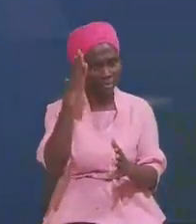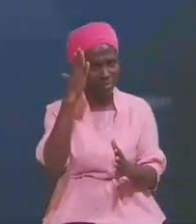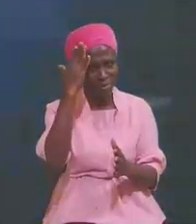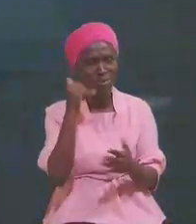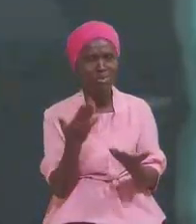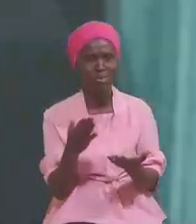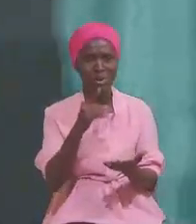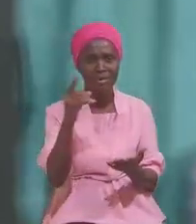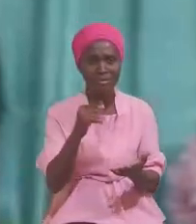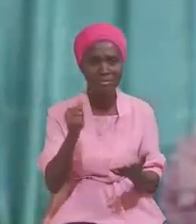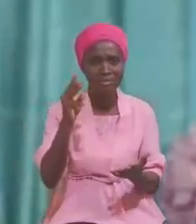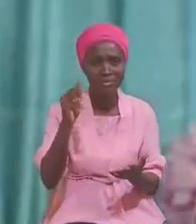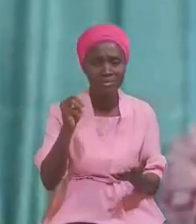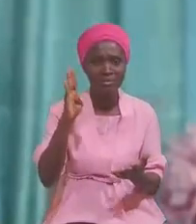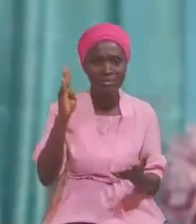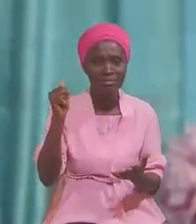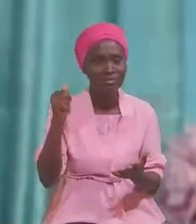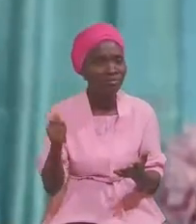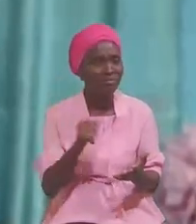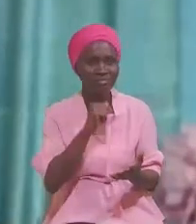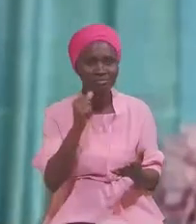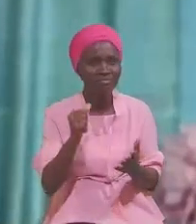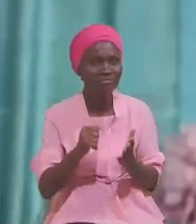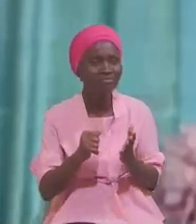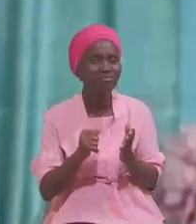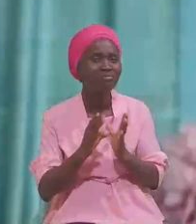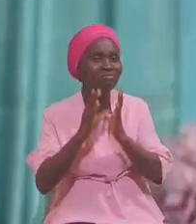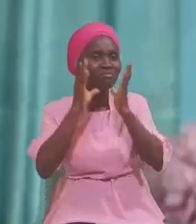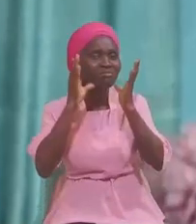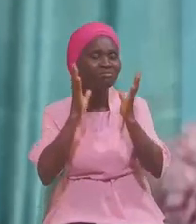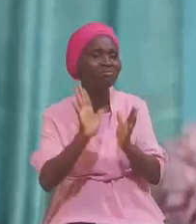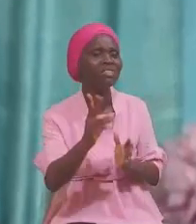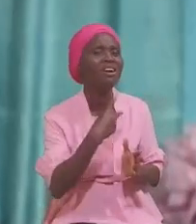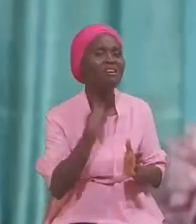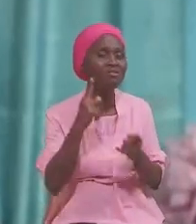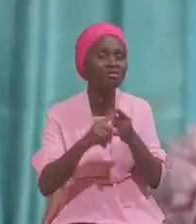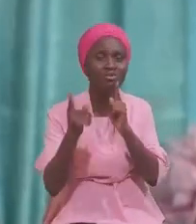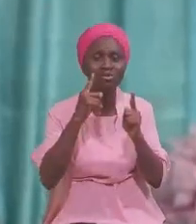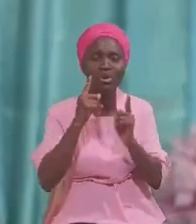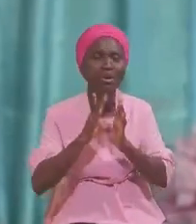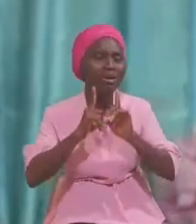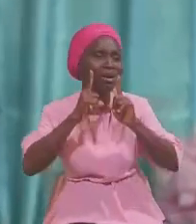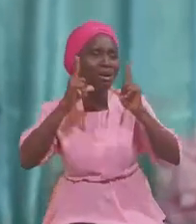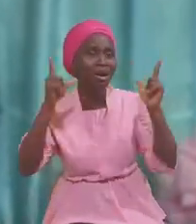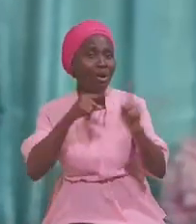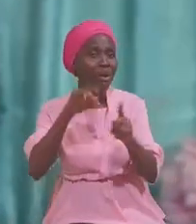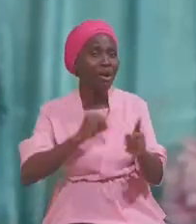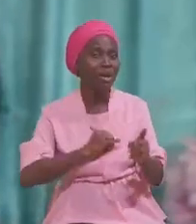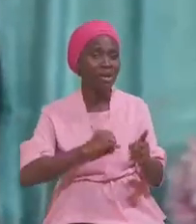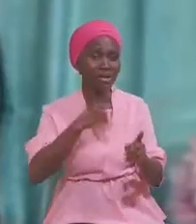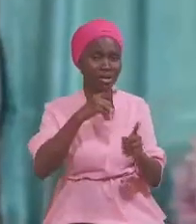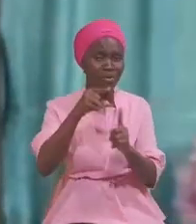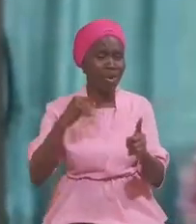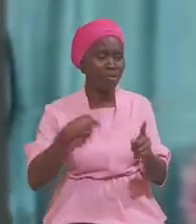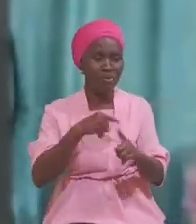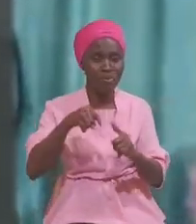pourquoi vous n'exprimez pas en parlant avec joie. Je dis que quand nous mentionnons